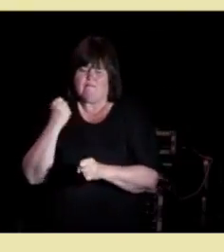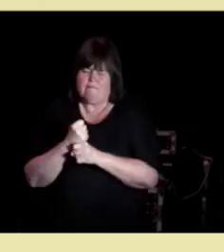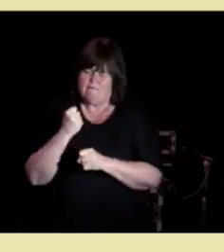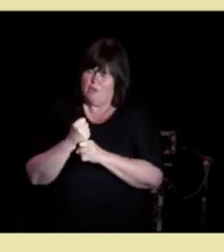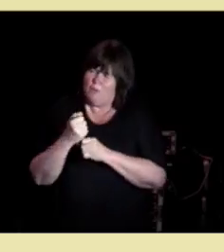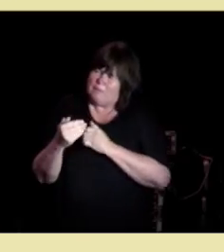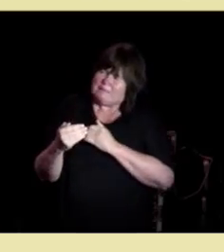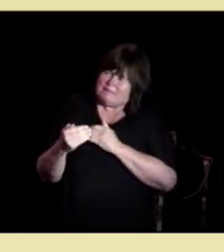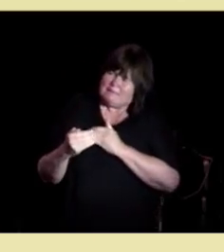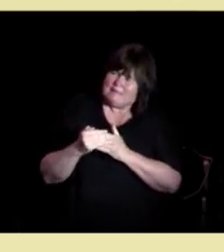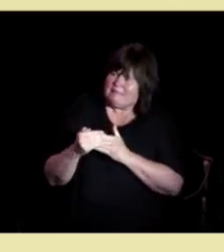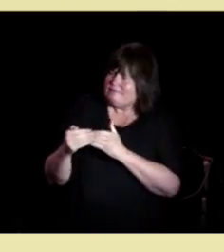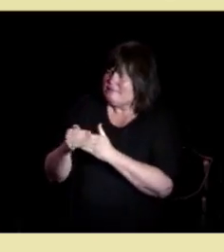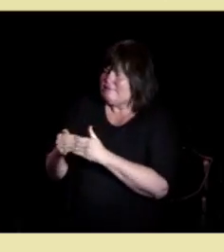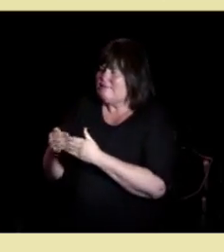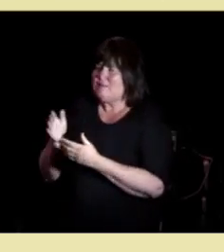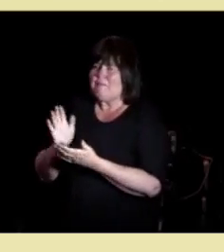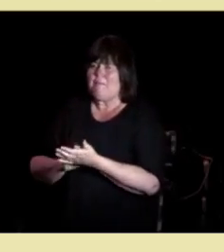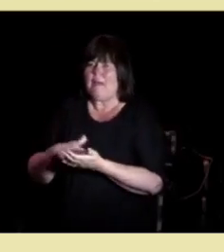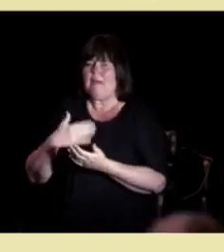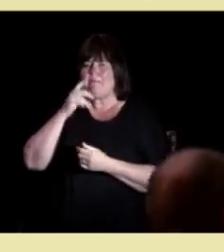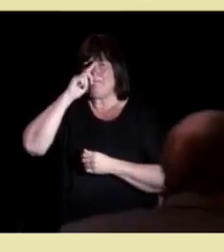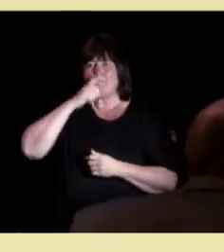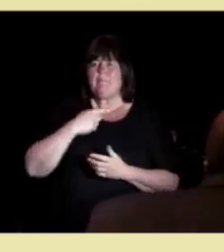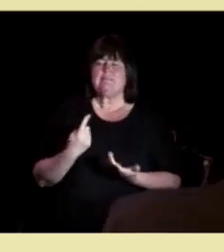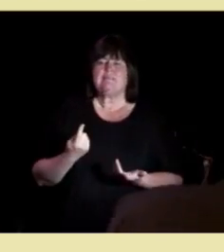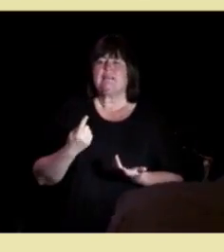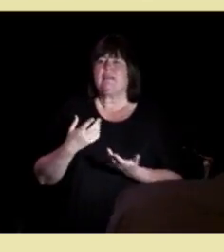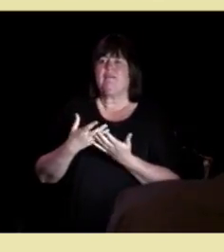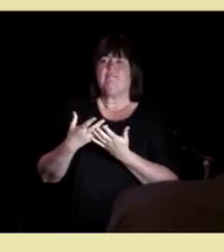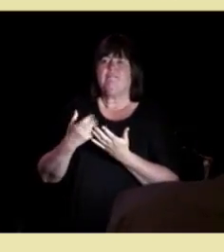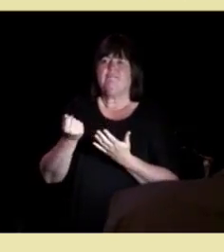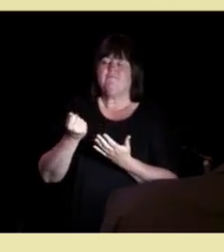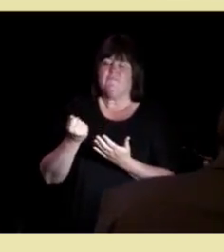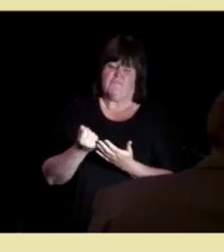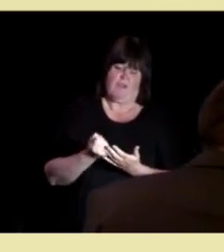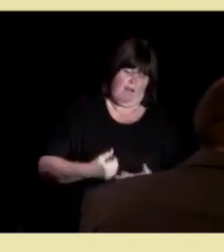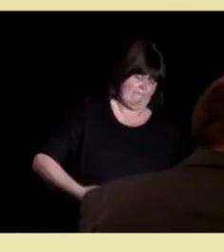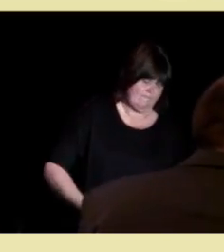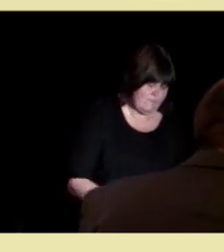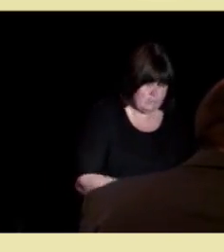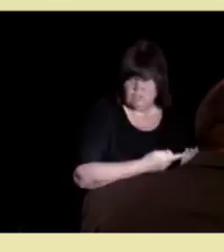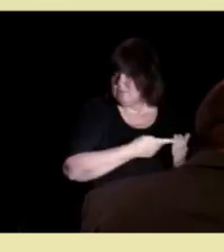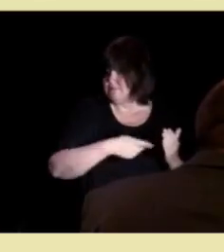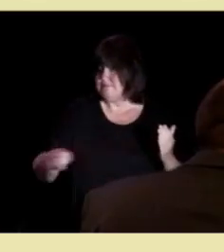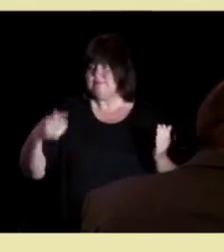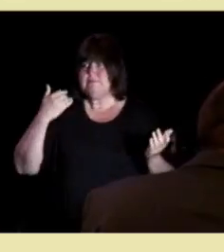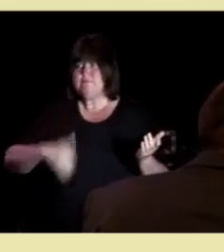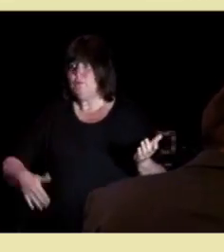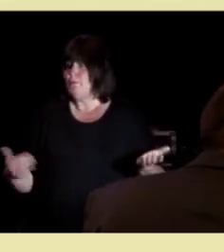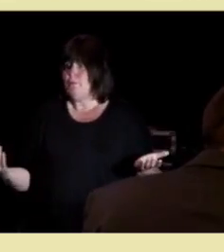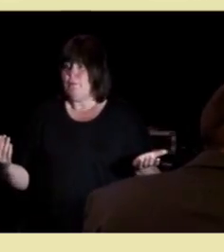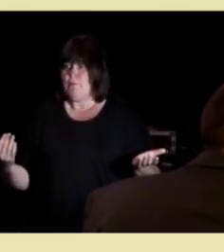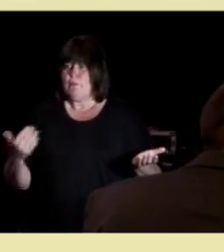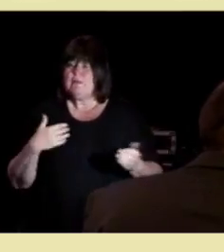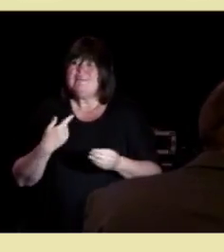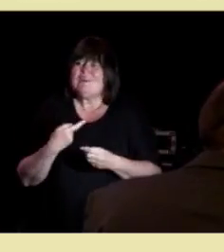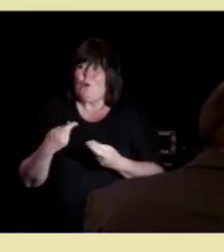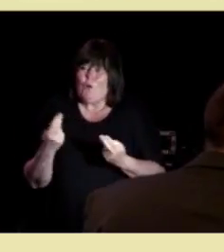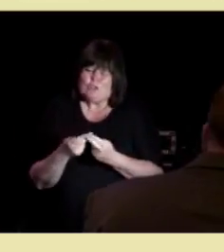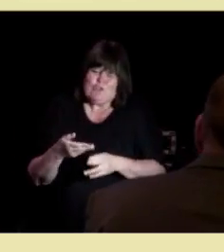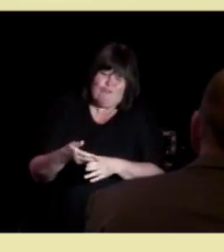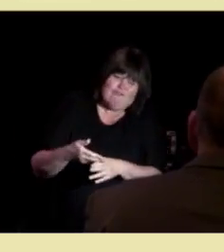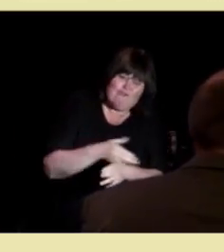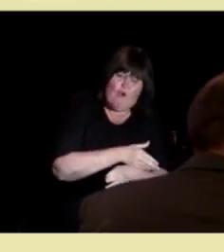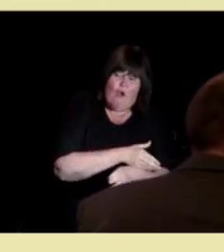tett med mennesker fra vugge til grav, til og med fra før vugge